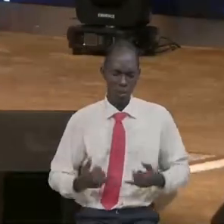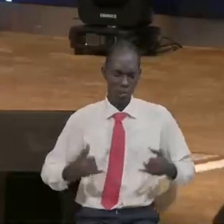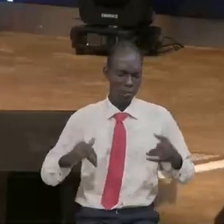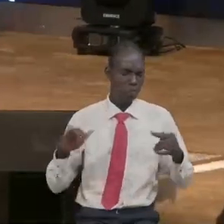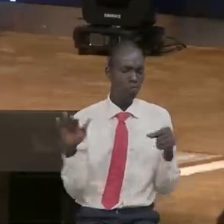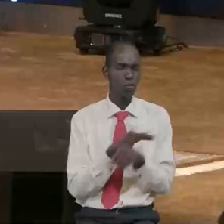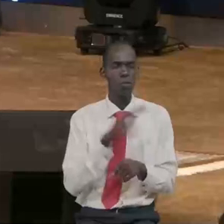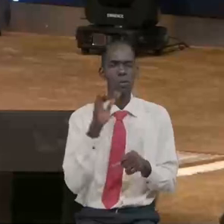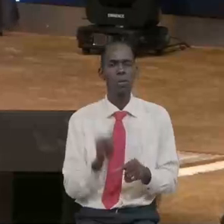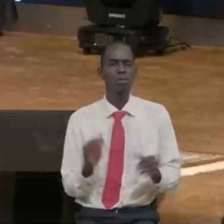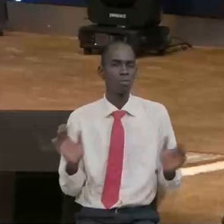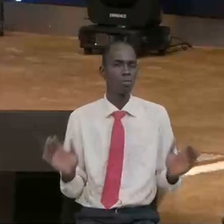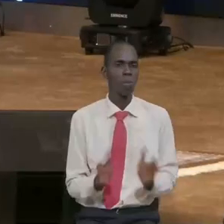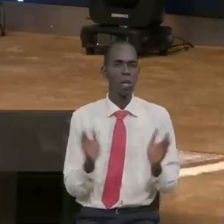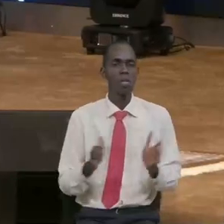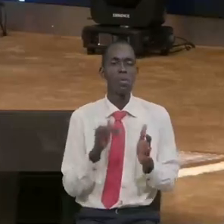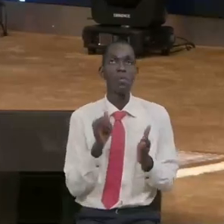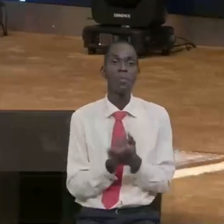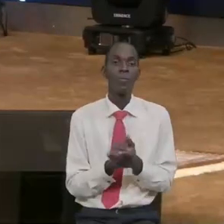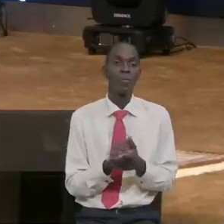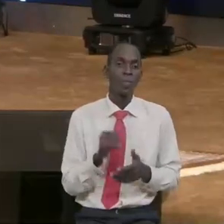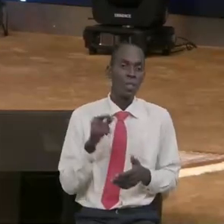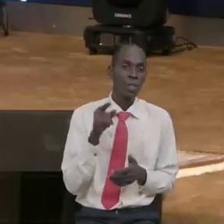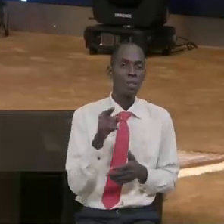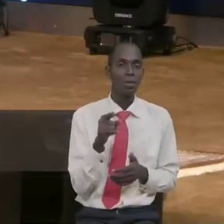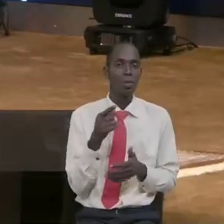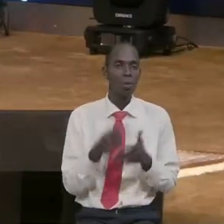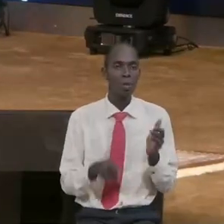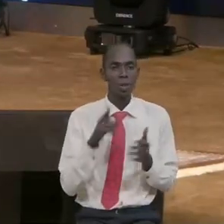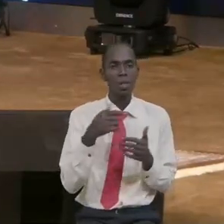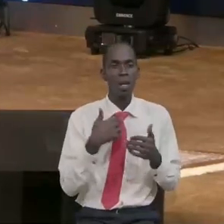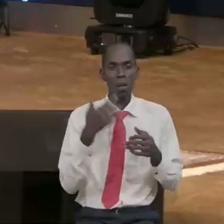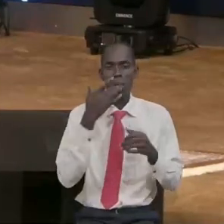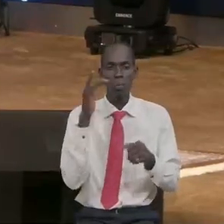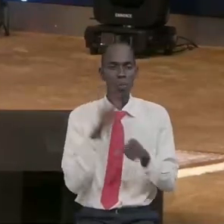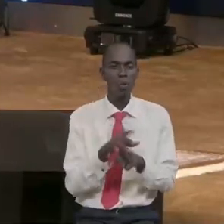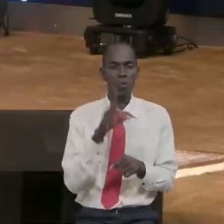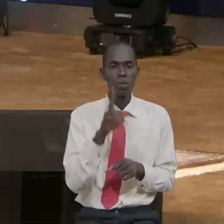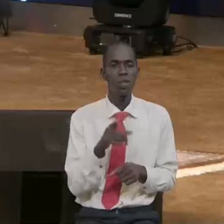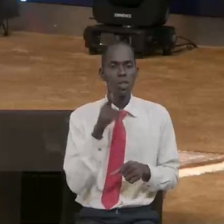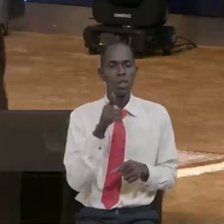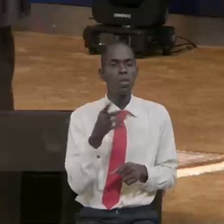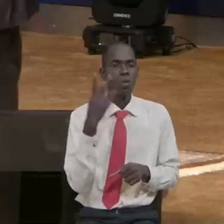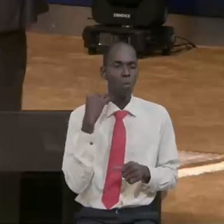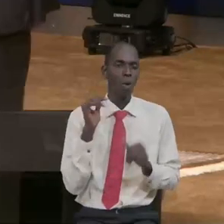conviction que ce qu'il promet, il peut aussi l'accomplir. Il